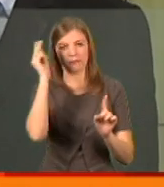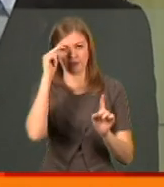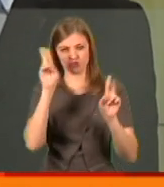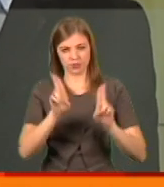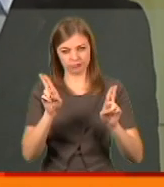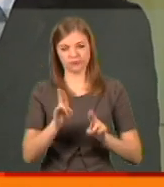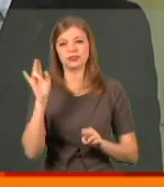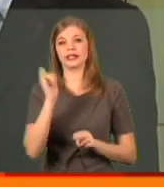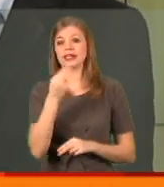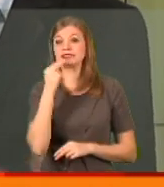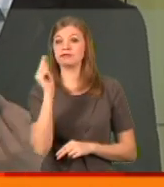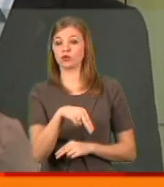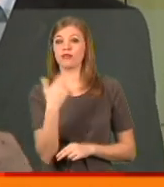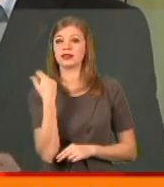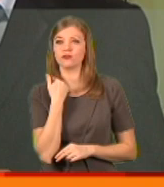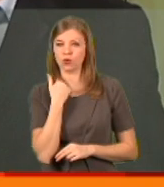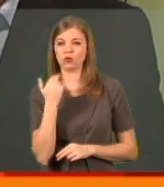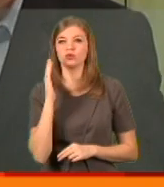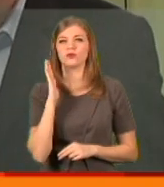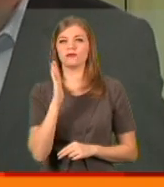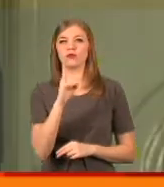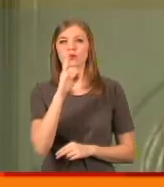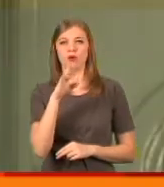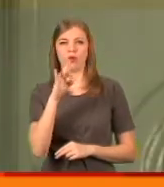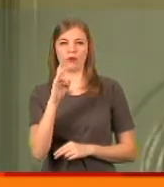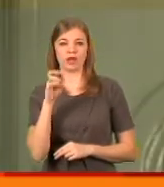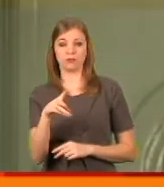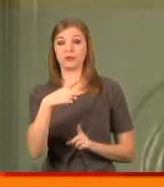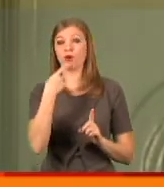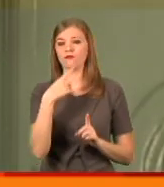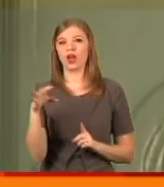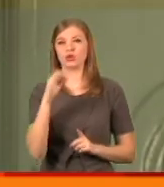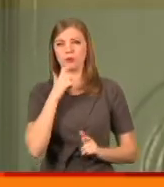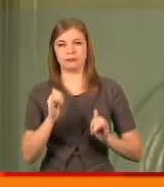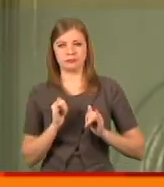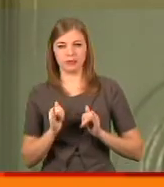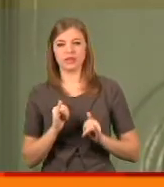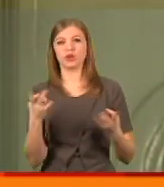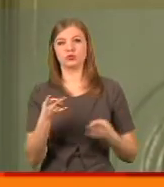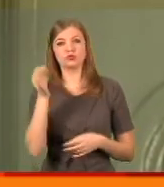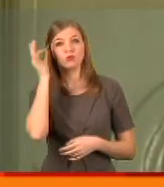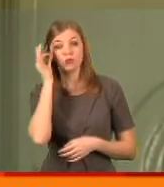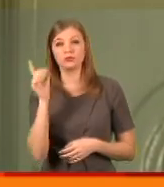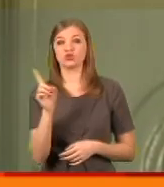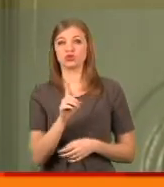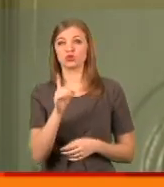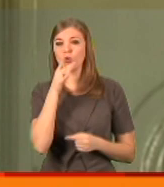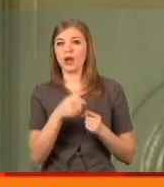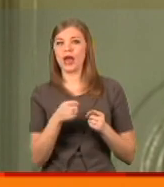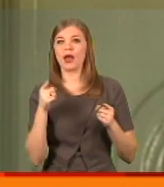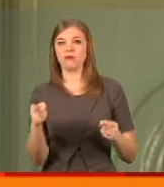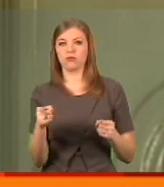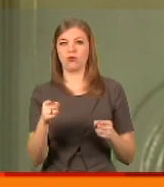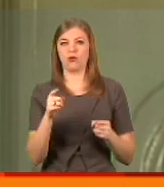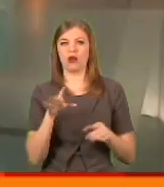і звинуватив Лондон у колоніалізмі. Говоря о манерах, нужно помнить, что эпоха колоніалізму